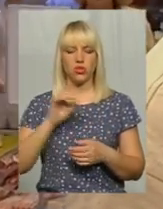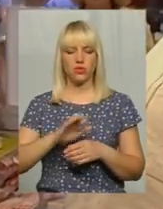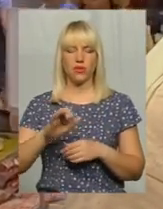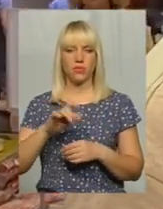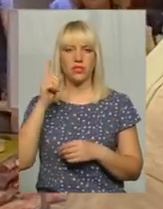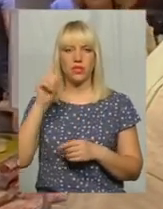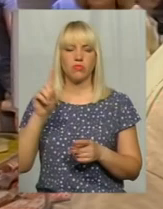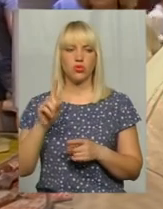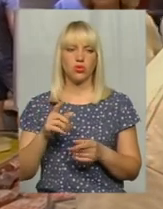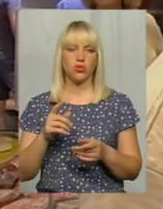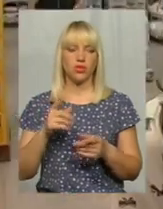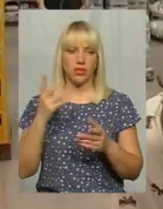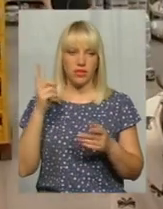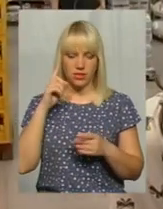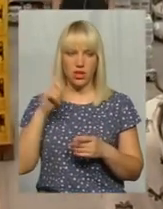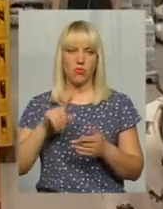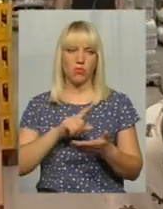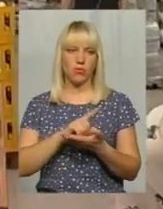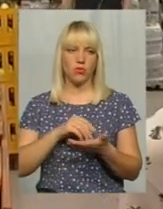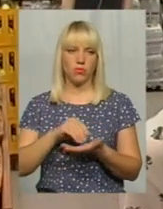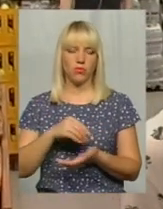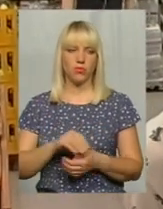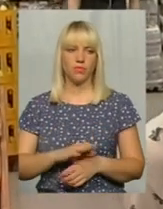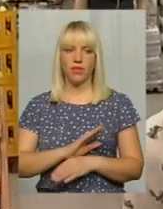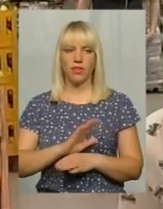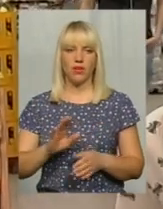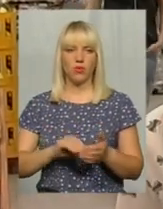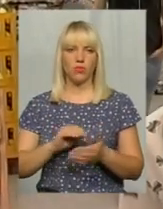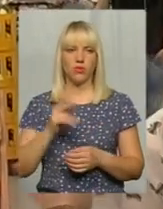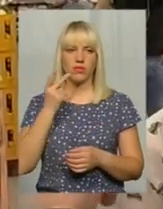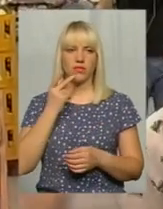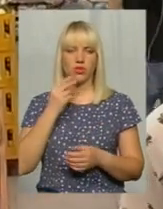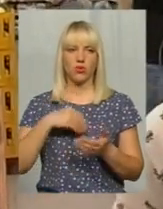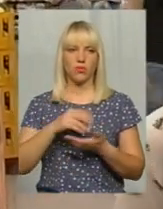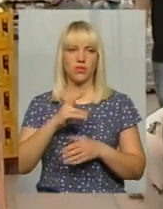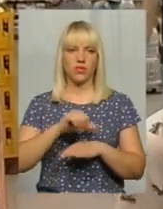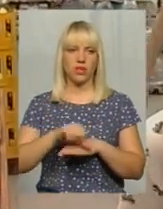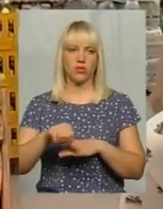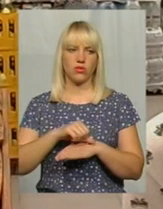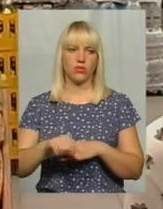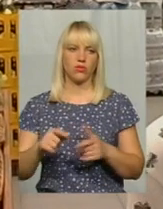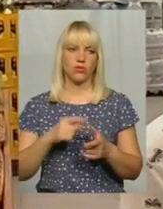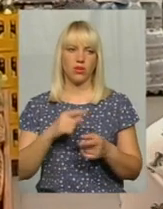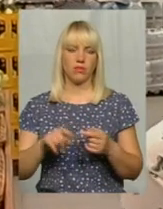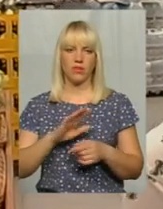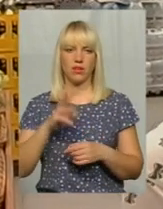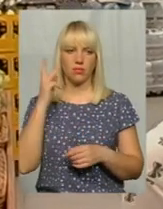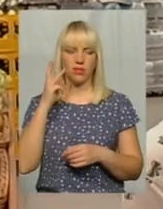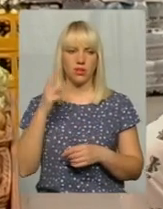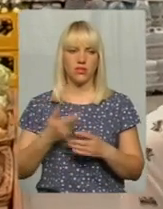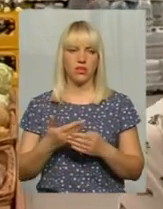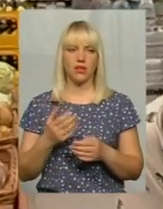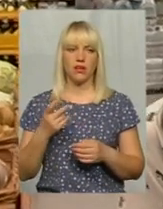знаємо, купуємо, але не все. Не купую. Завжди купую або з-за кордону, або не Хмельницького. Максимум